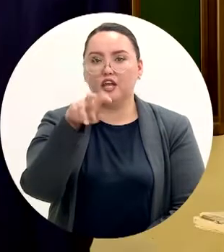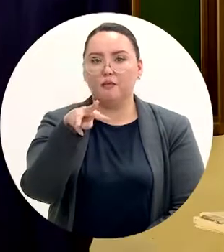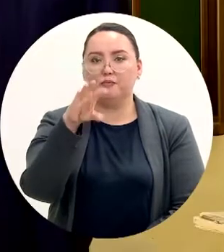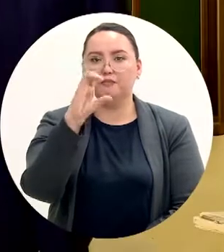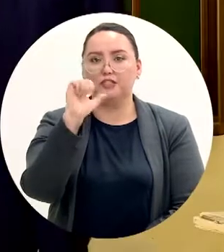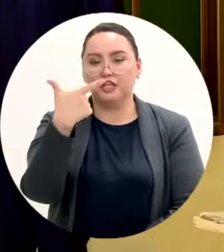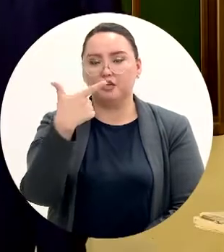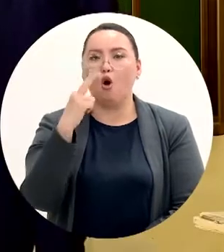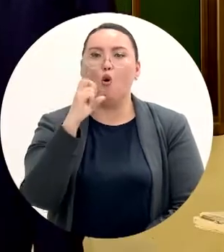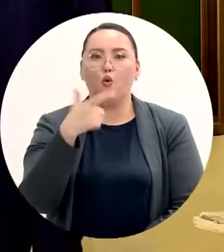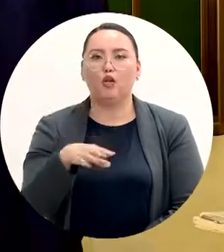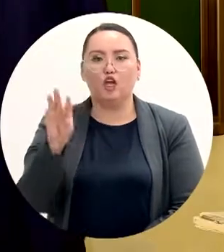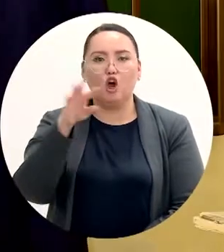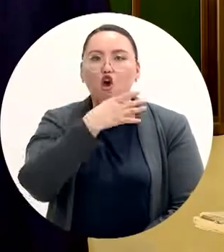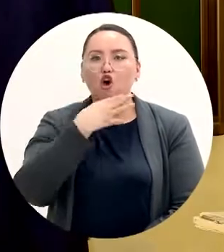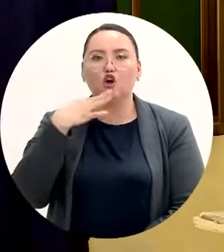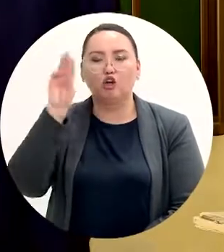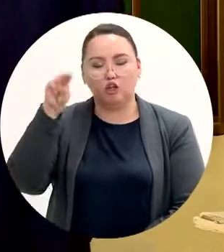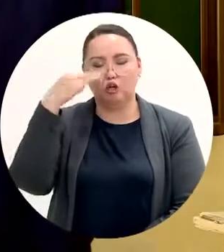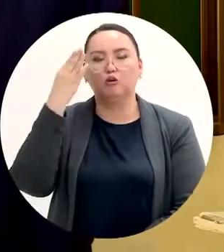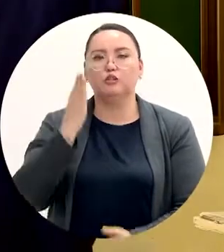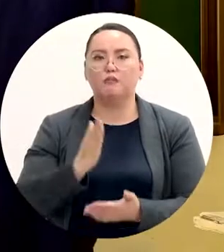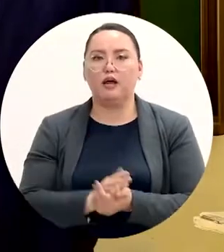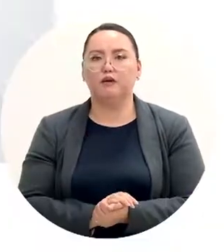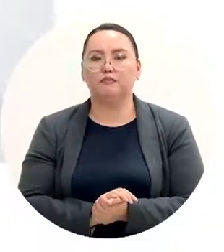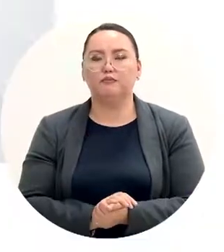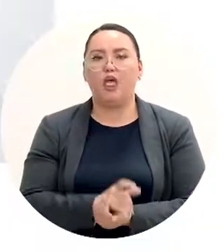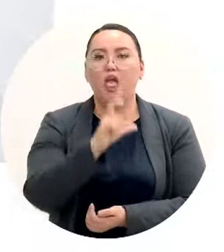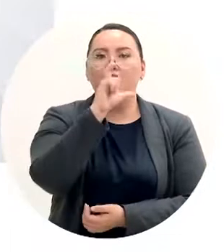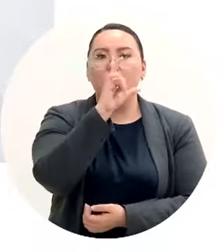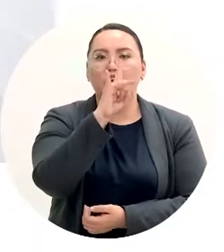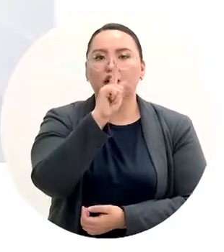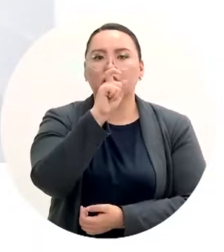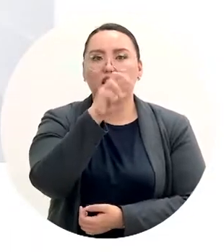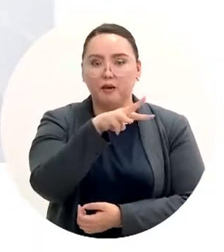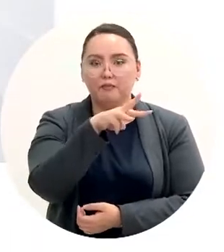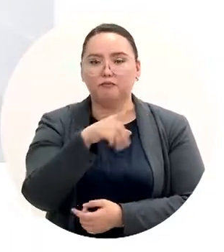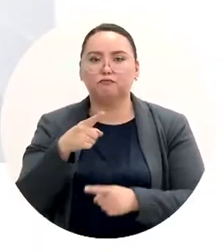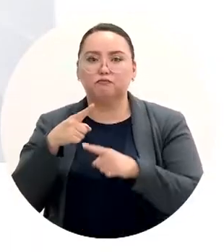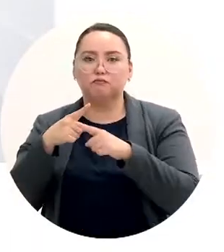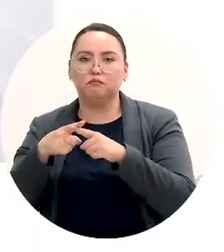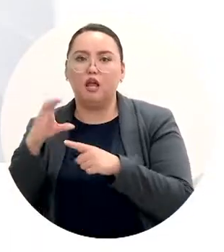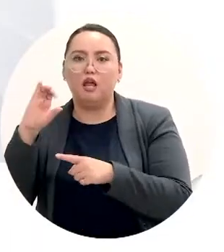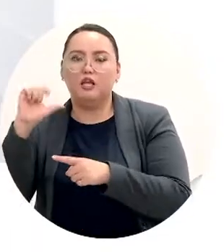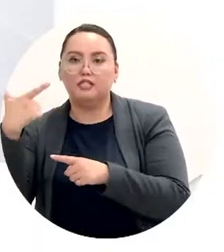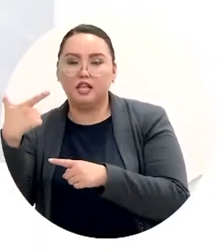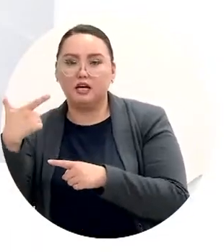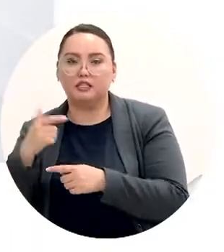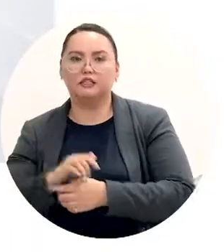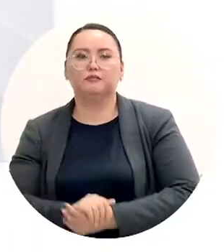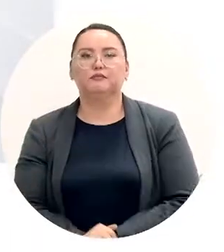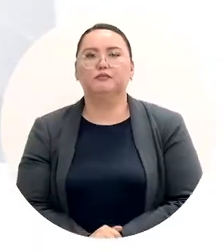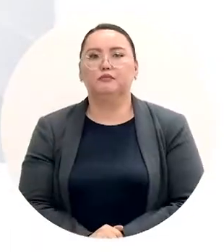За мөн багш нь бүтээвэр дотор эрхэмсэг гэдэг үгийг өнгөөр тодруулсан байгаа. Эрхэм гэдэг үгэн дээр эмсэг